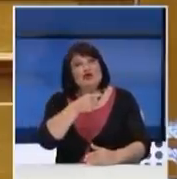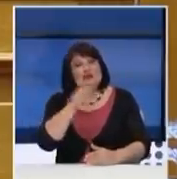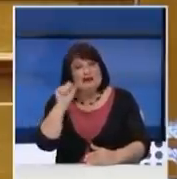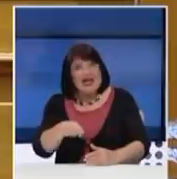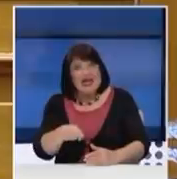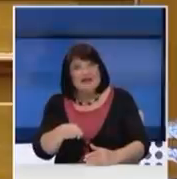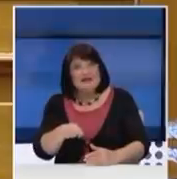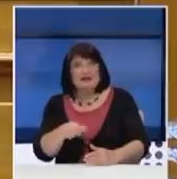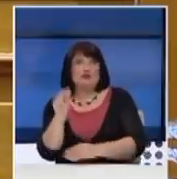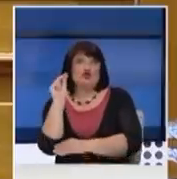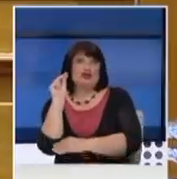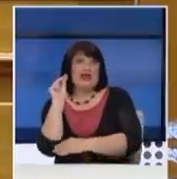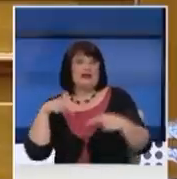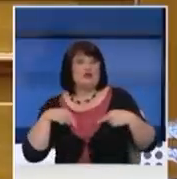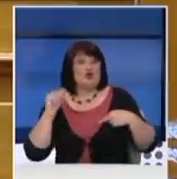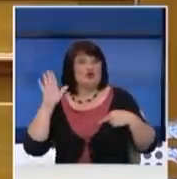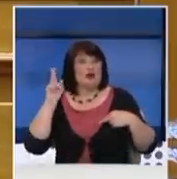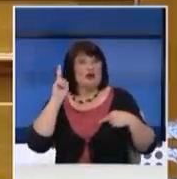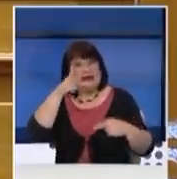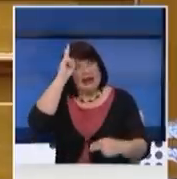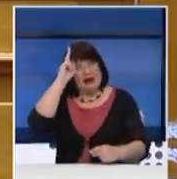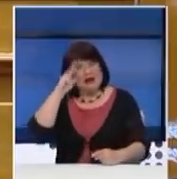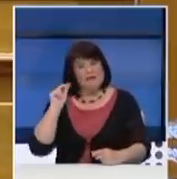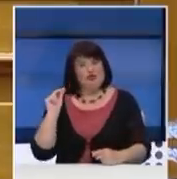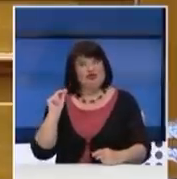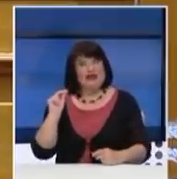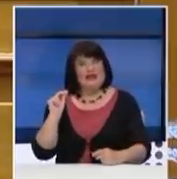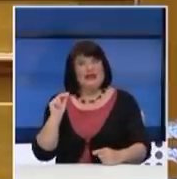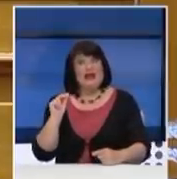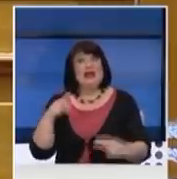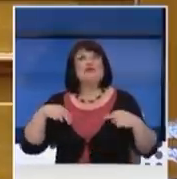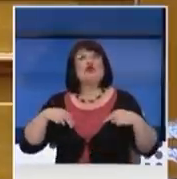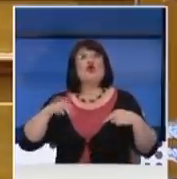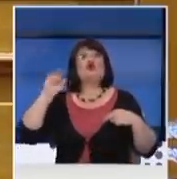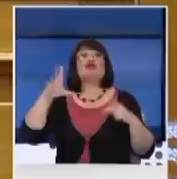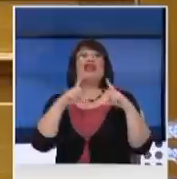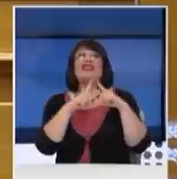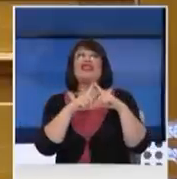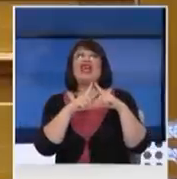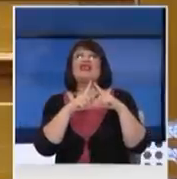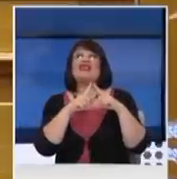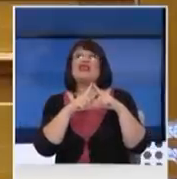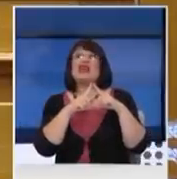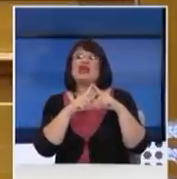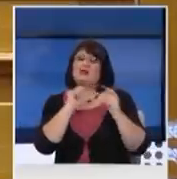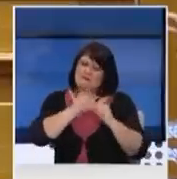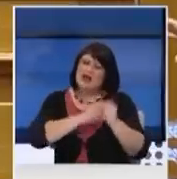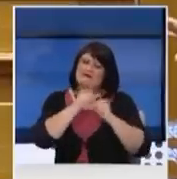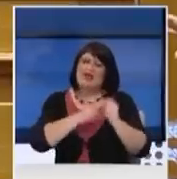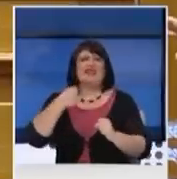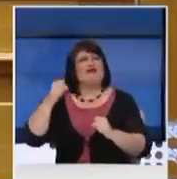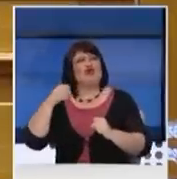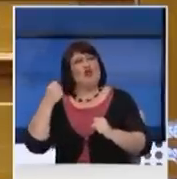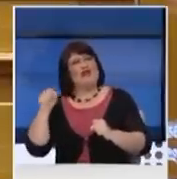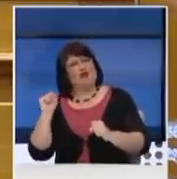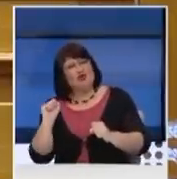Δεσμεύτηκε στον κύριο Μας, ο Πρωθυπουργός της χώρας, να πει τον κύριο Δένδια, και είναι εδώ ο κύριος Δένδιας, και προς τιμήν του έκανε έναν αγώνα. Μπορεί να διαφωνώ σε